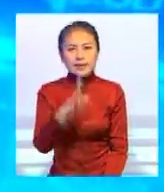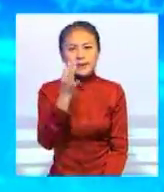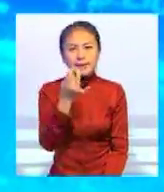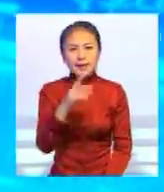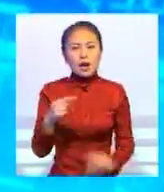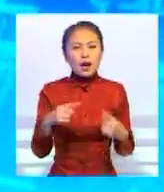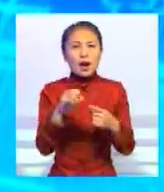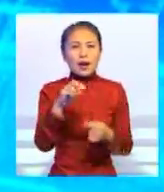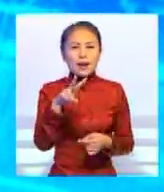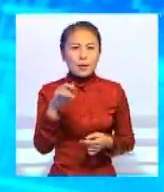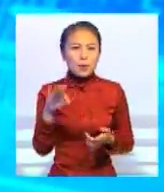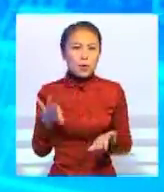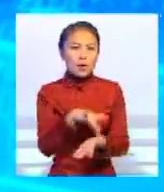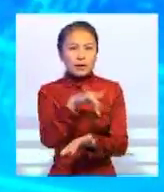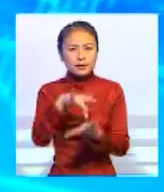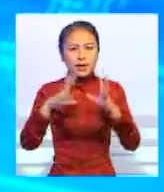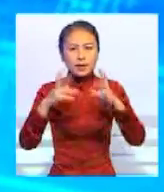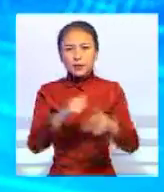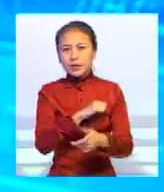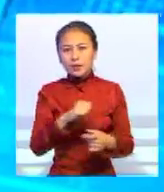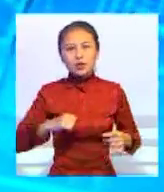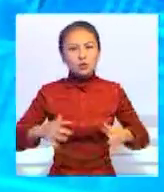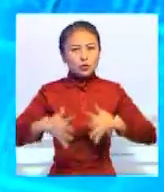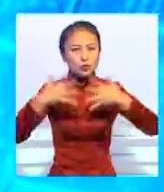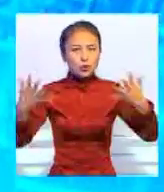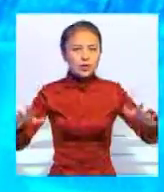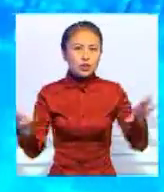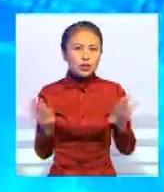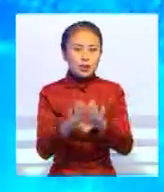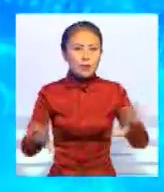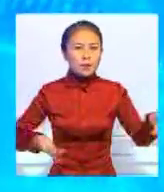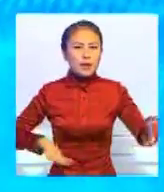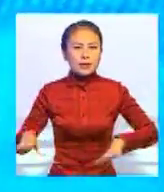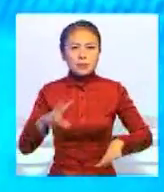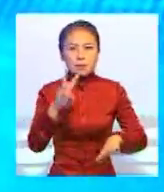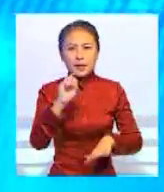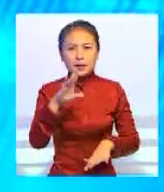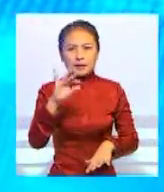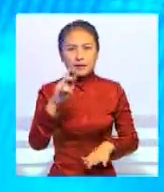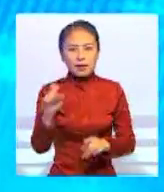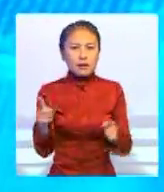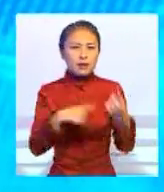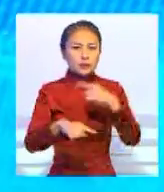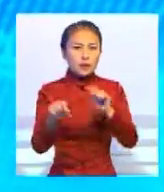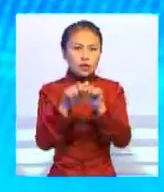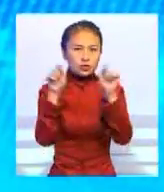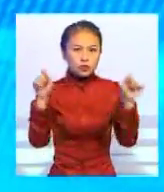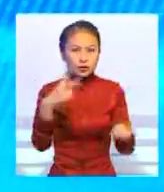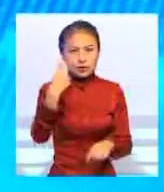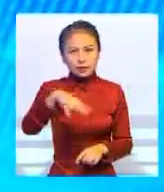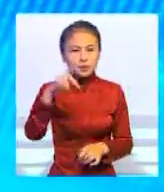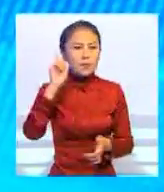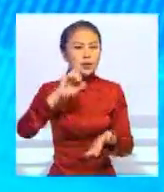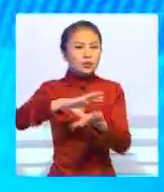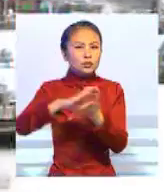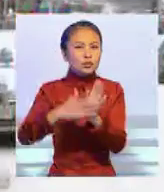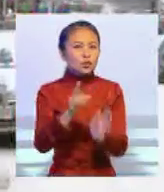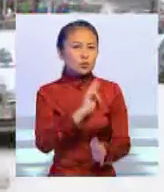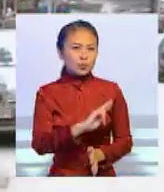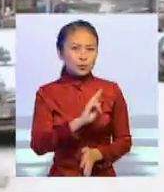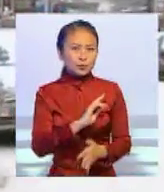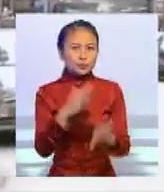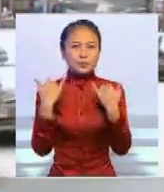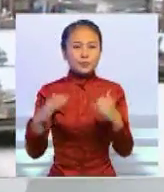Сирияның Алеппо қаласында әлемдегі ең үлкен жабық базар Әл-Мадина қайта ашылды. Әзірге тек 20 дүңгіршек жұмысын бастаған.